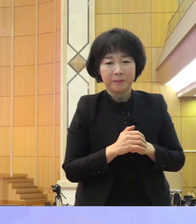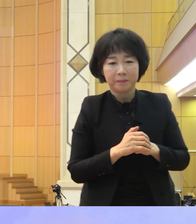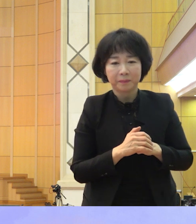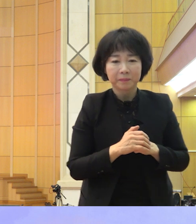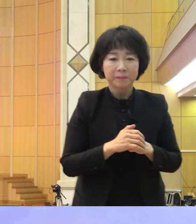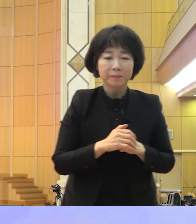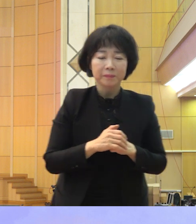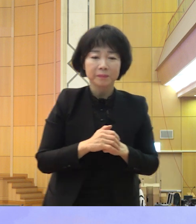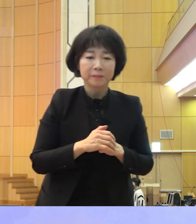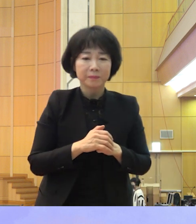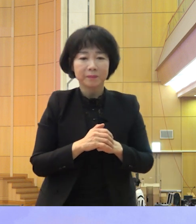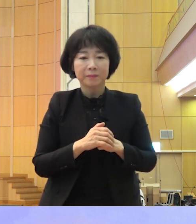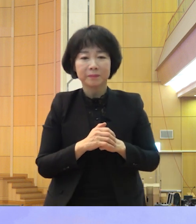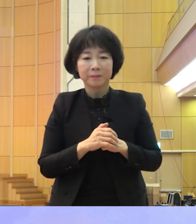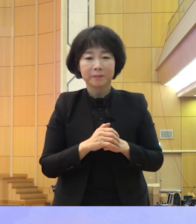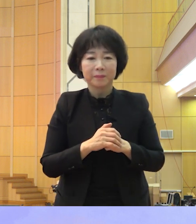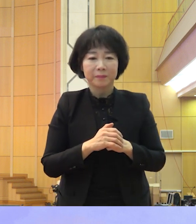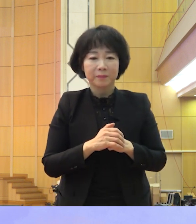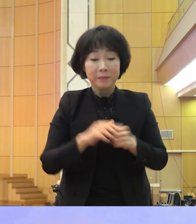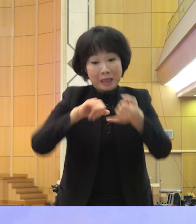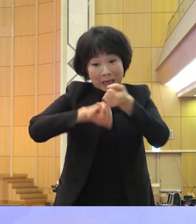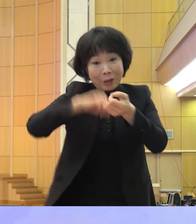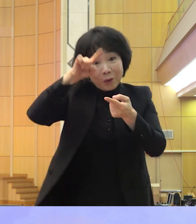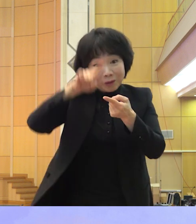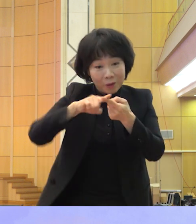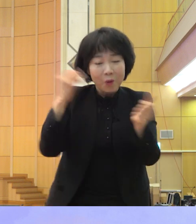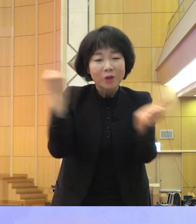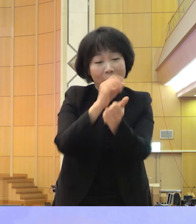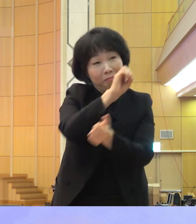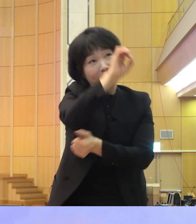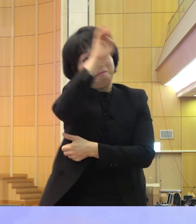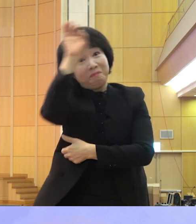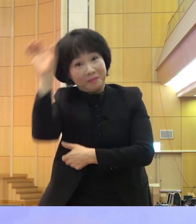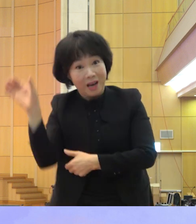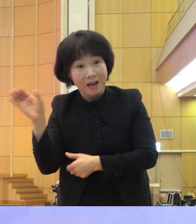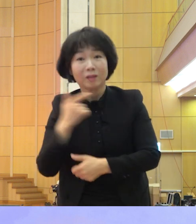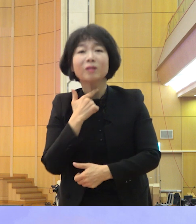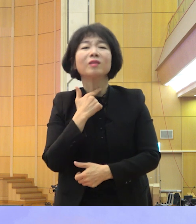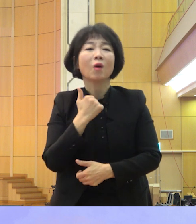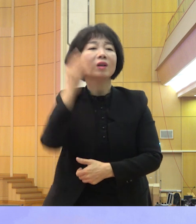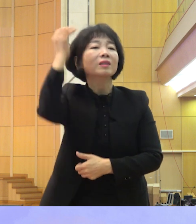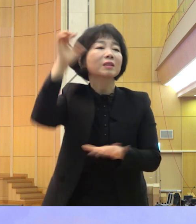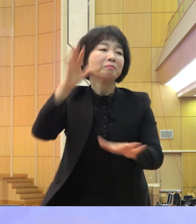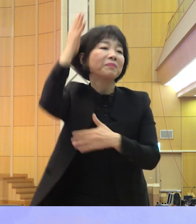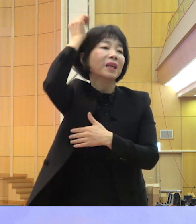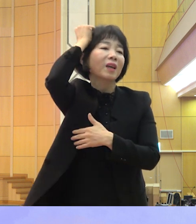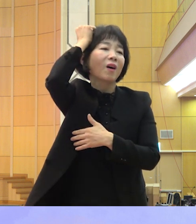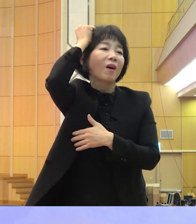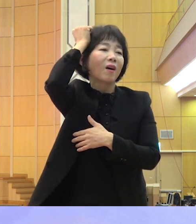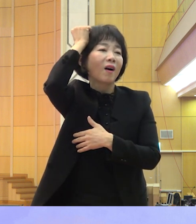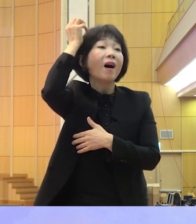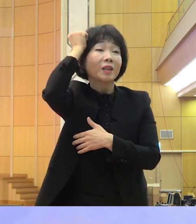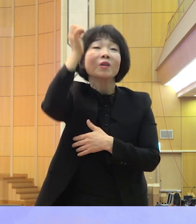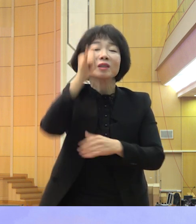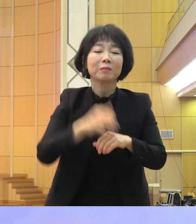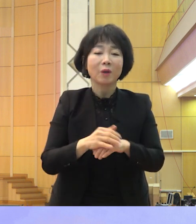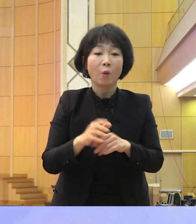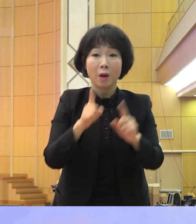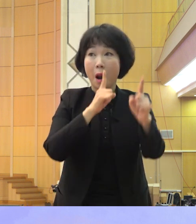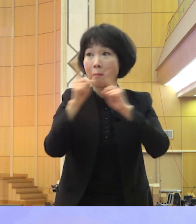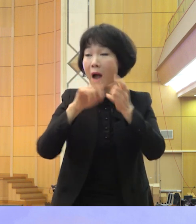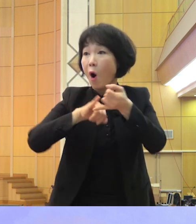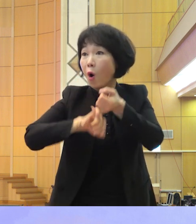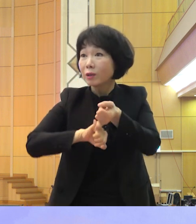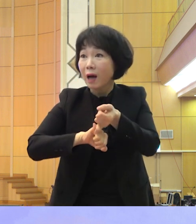약속을 해서 약속대로 결혼식을 했던 기억이 오늘 언약의